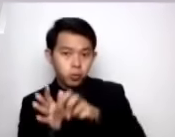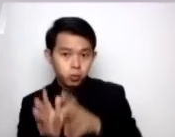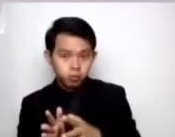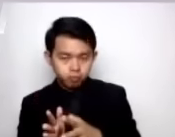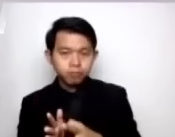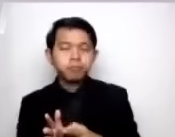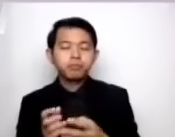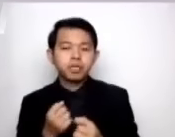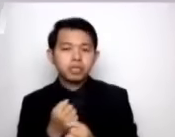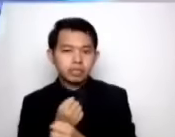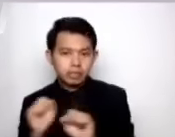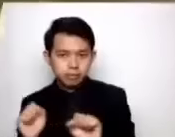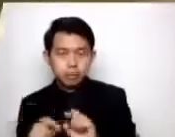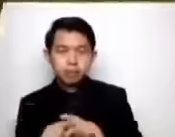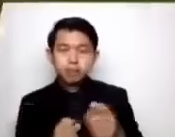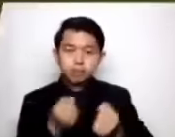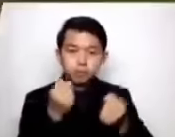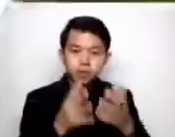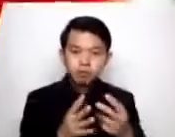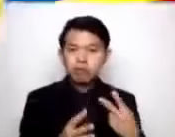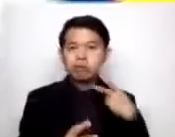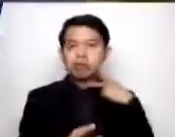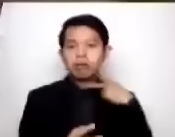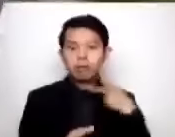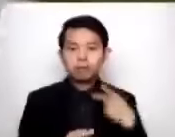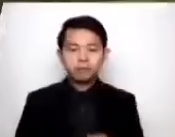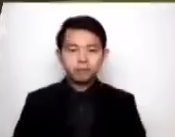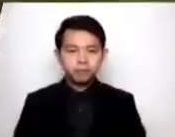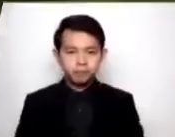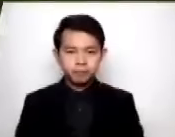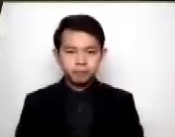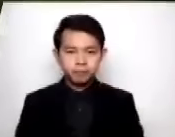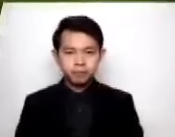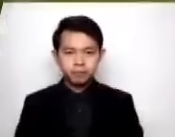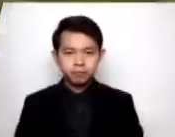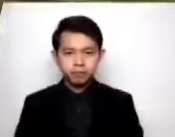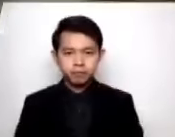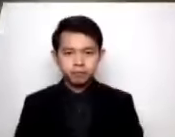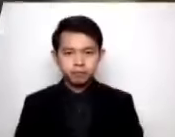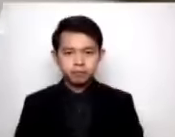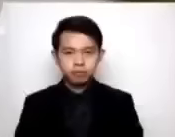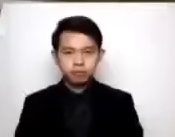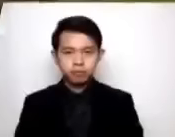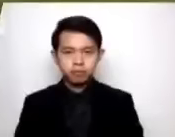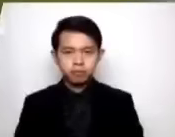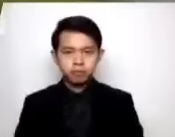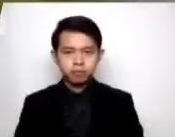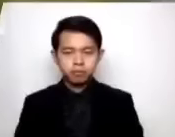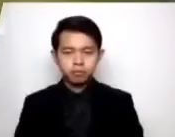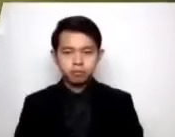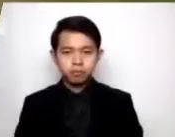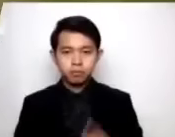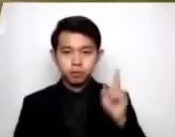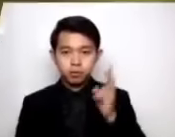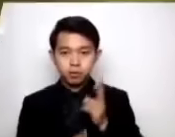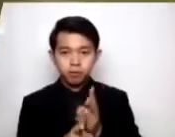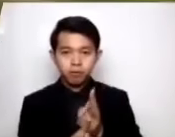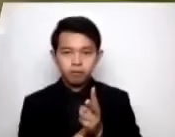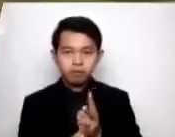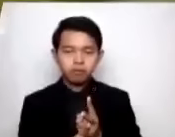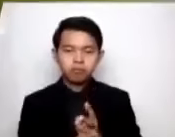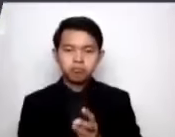report si Tina Panganiban Perez. Garcia guys, pinto yan. Hindi na nakapag-deliver ang wing van na yan na dumiretso sa